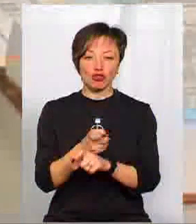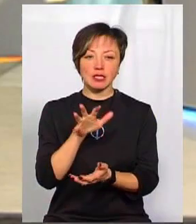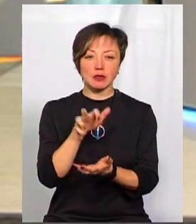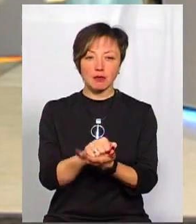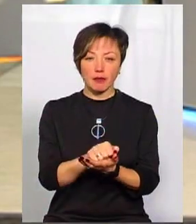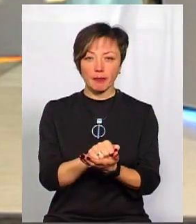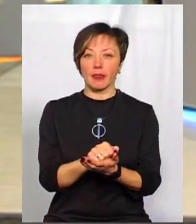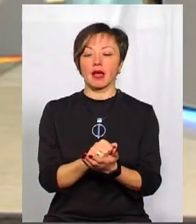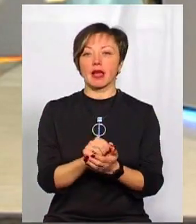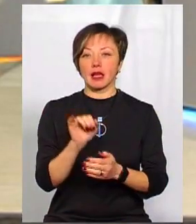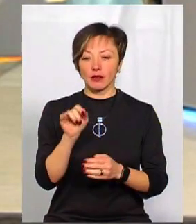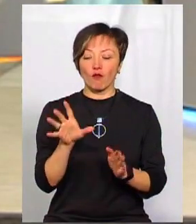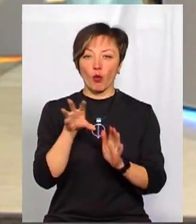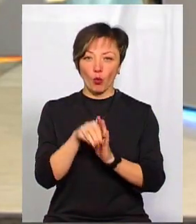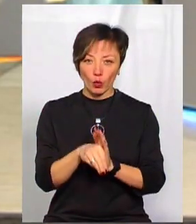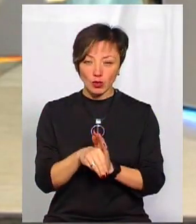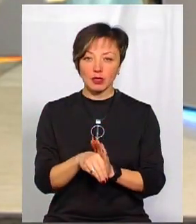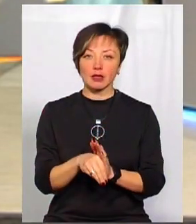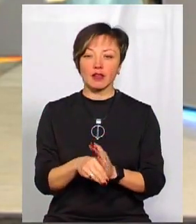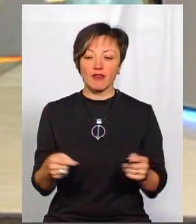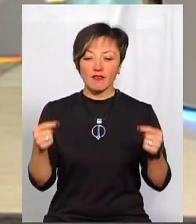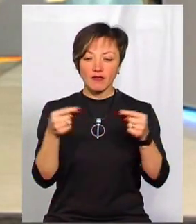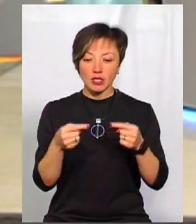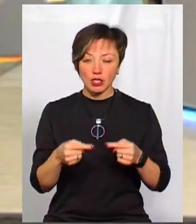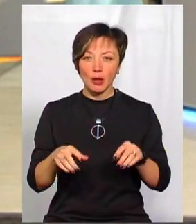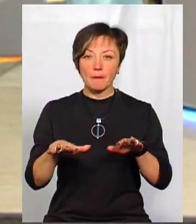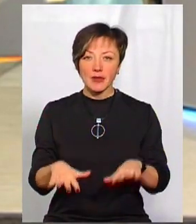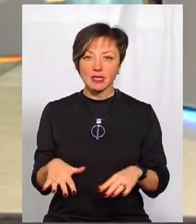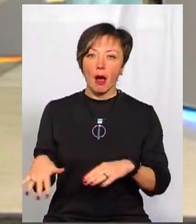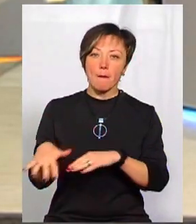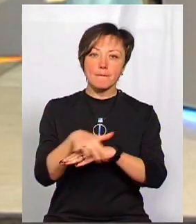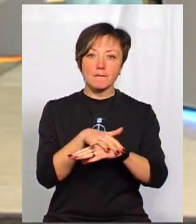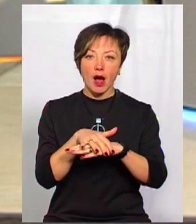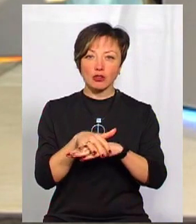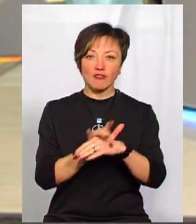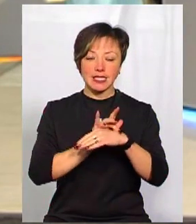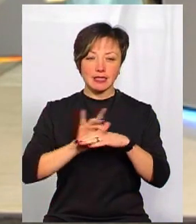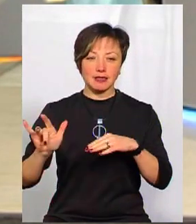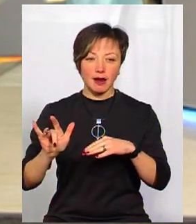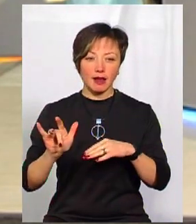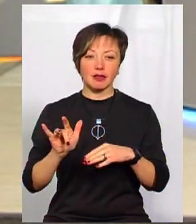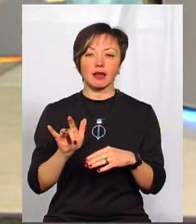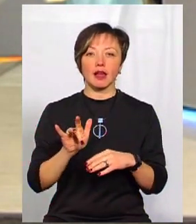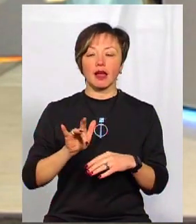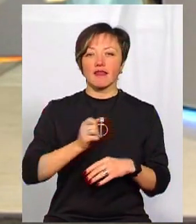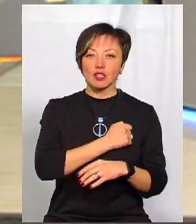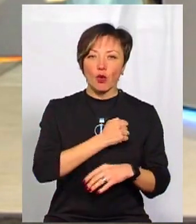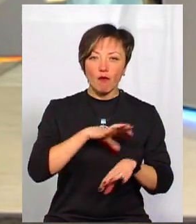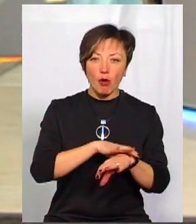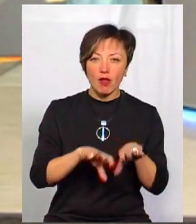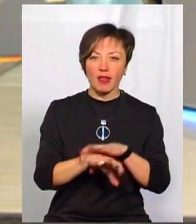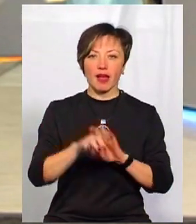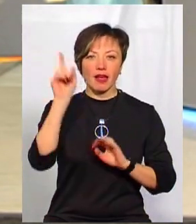їхніми посібниками. Сюди входили також і визначення місць масових страт, і військовополонених, і євреїв, і